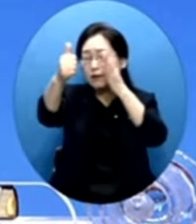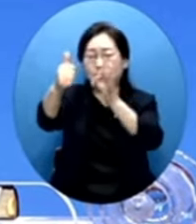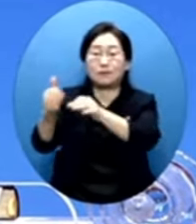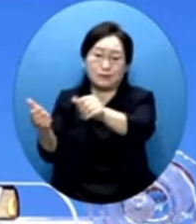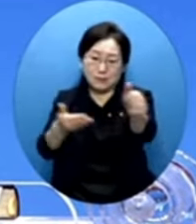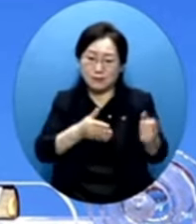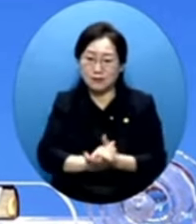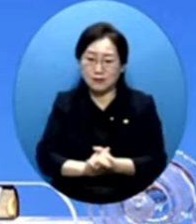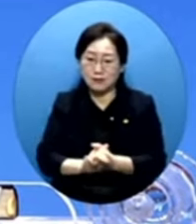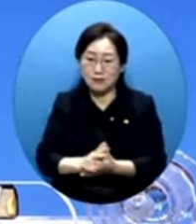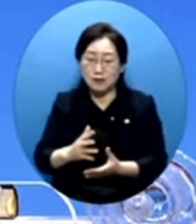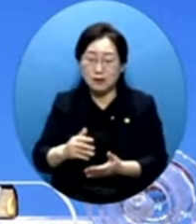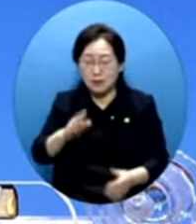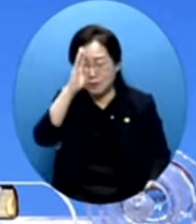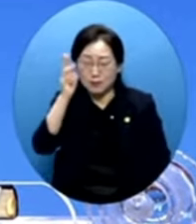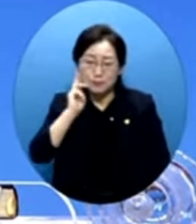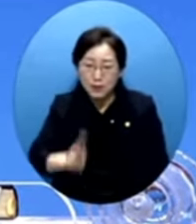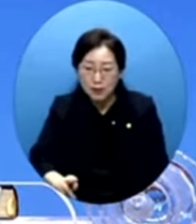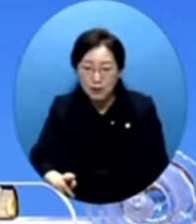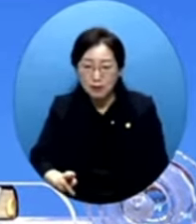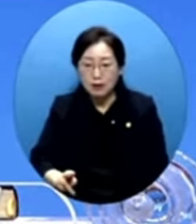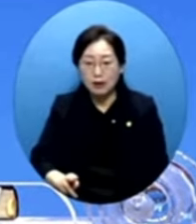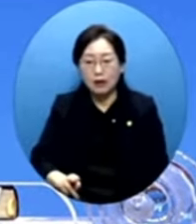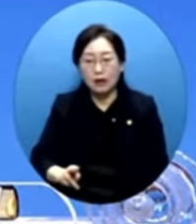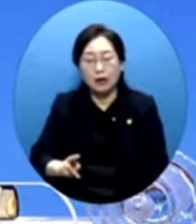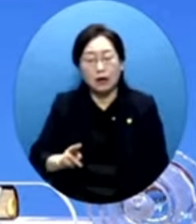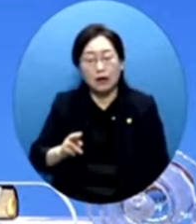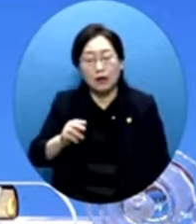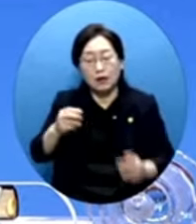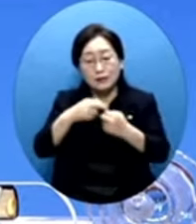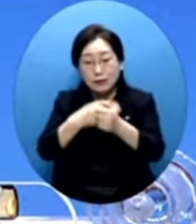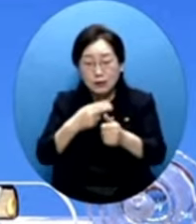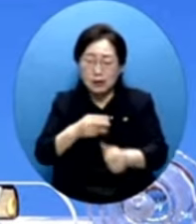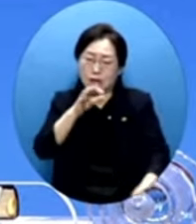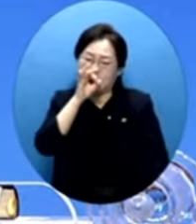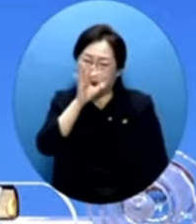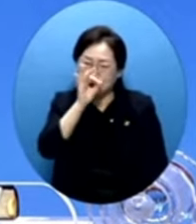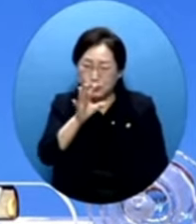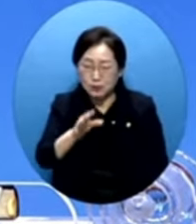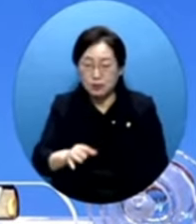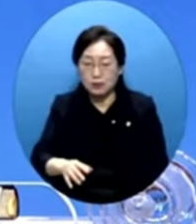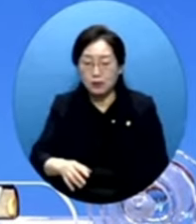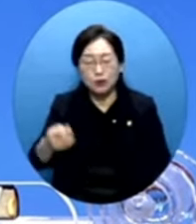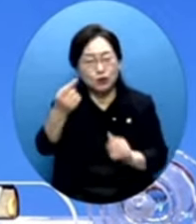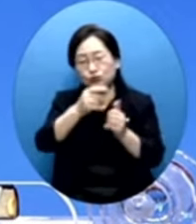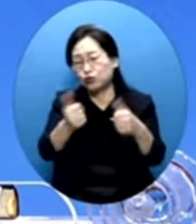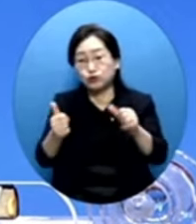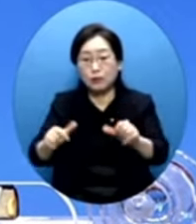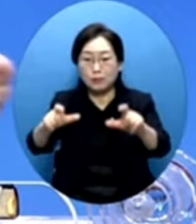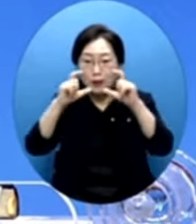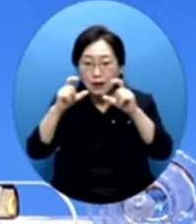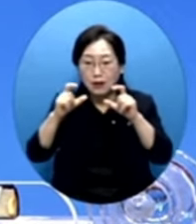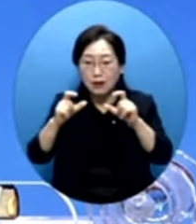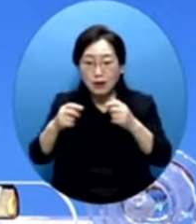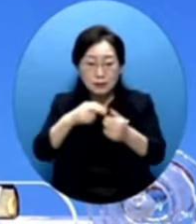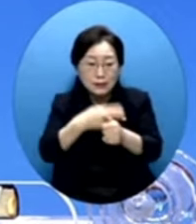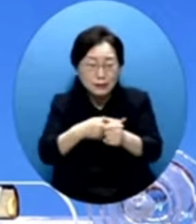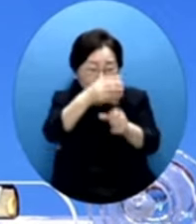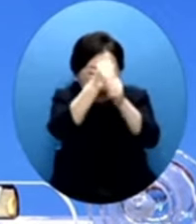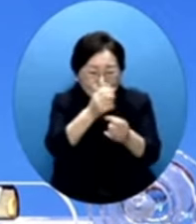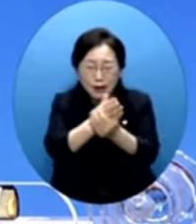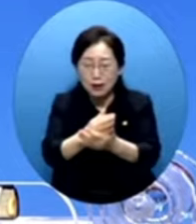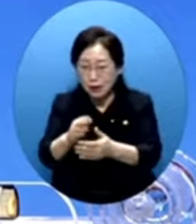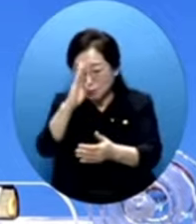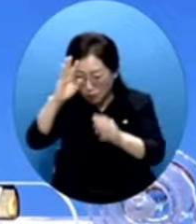바랍니다 중한 병에 걸려서 도지 의사가 고치 못한다고 병원에서 사양 선거를 내렸을 때 의사를 바라보지 말고 병원을